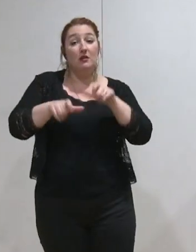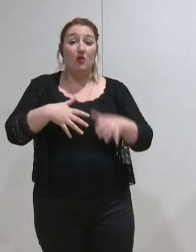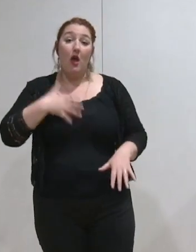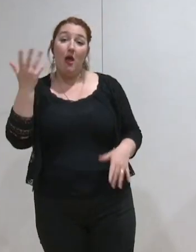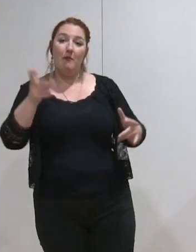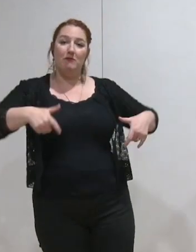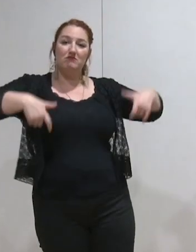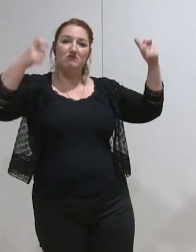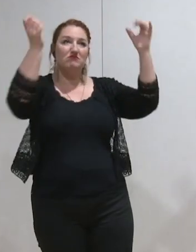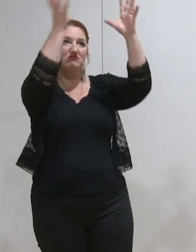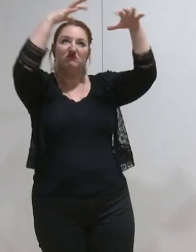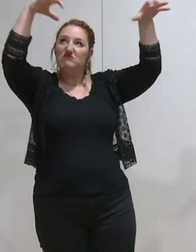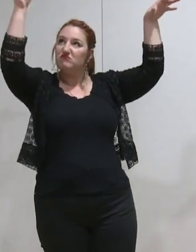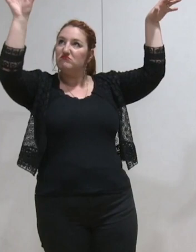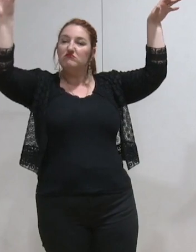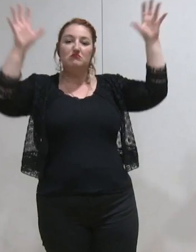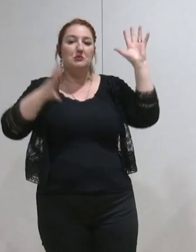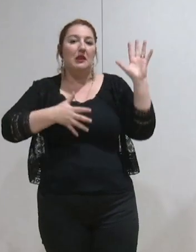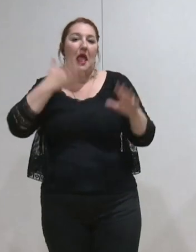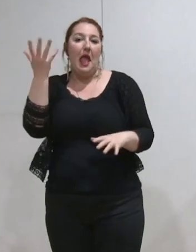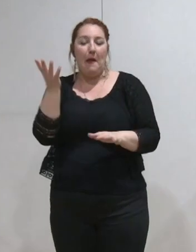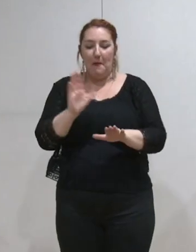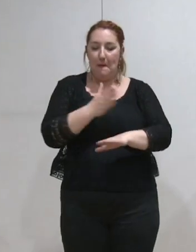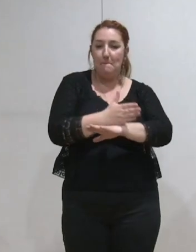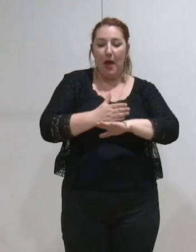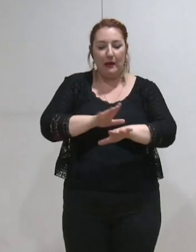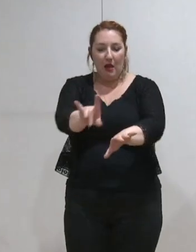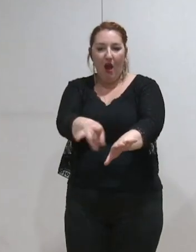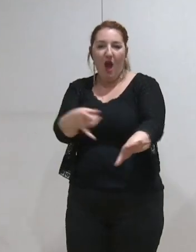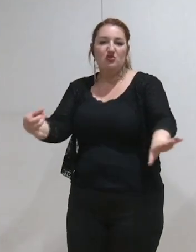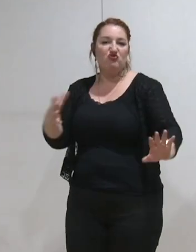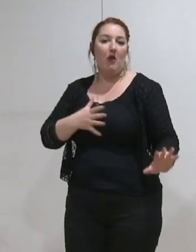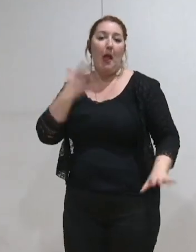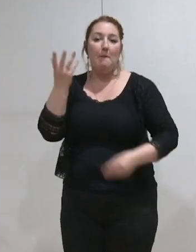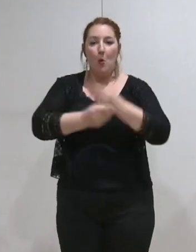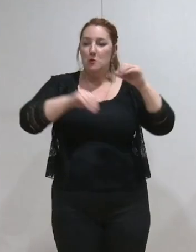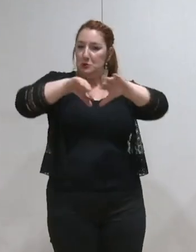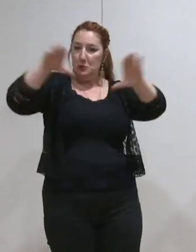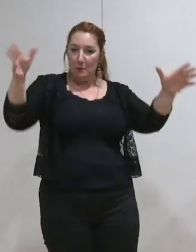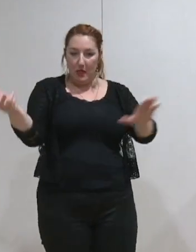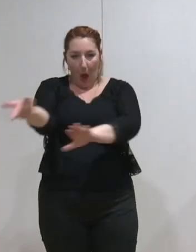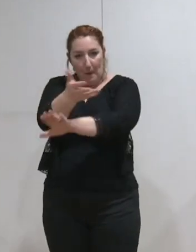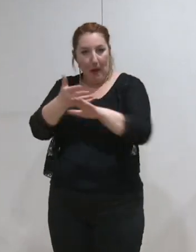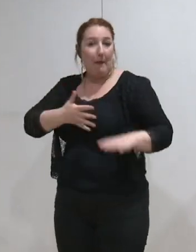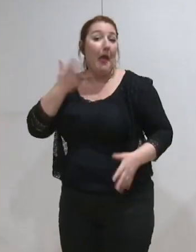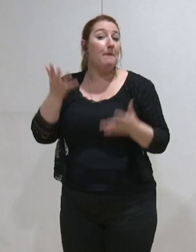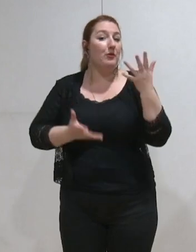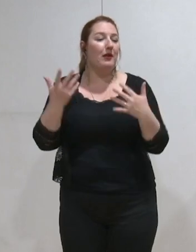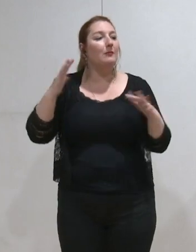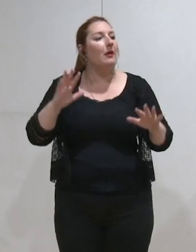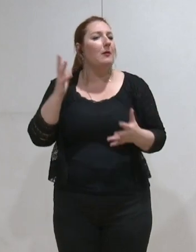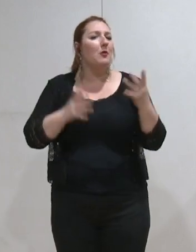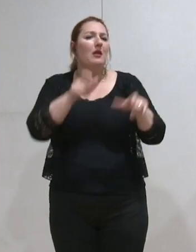qu'ils aiment marcher sur des parquets ha et avoir des cheminer en mar chez eux c'est possible mais il y a peut-être aussi je vais peut-être me faire un peu